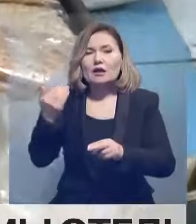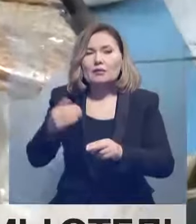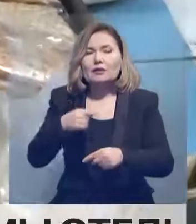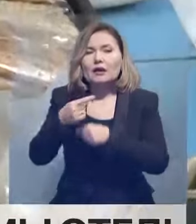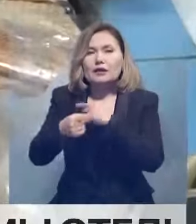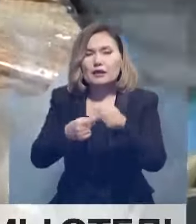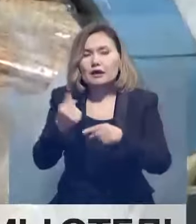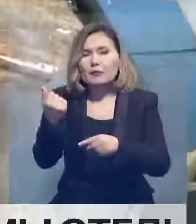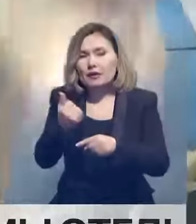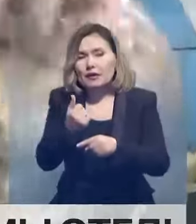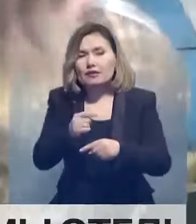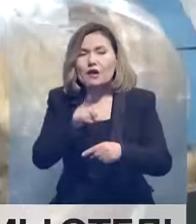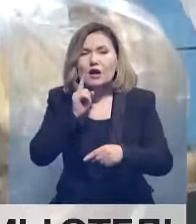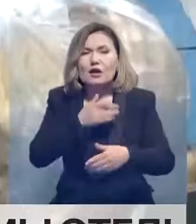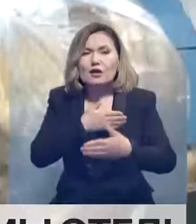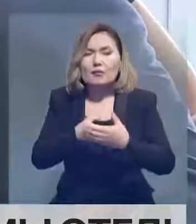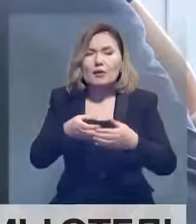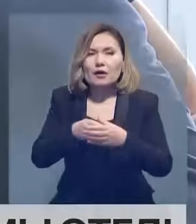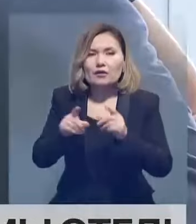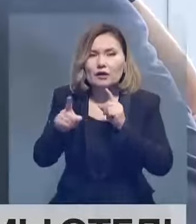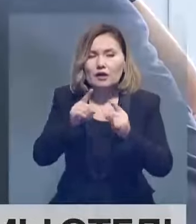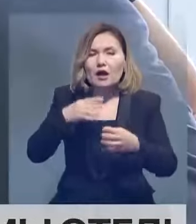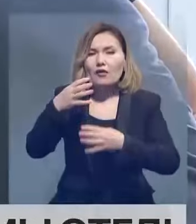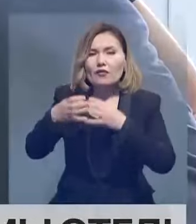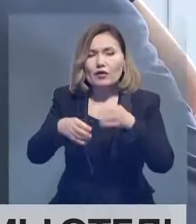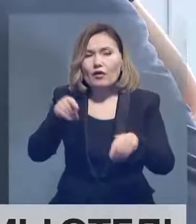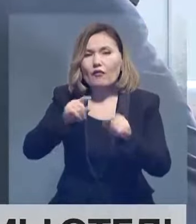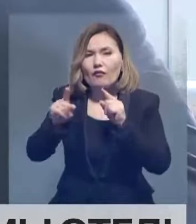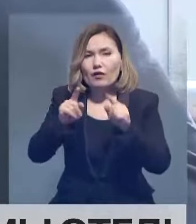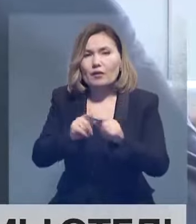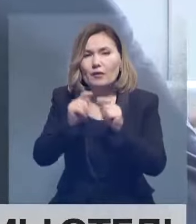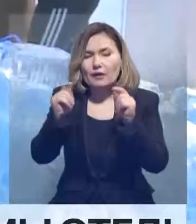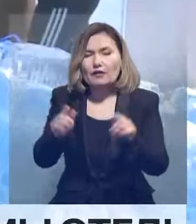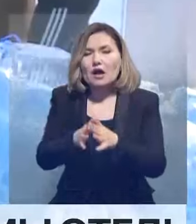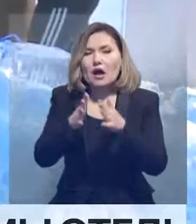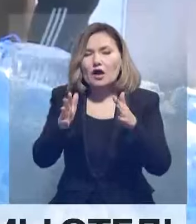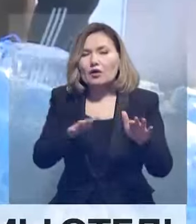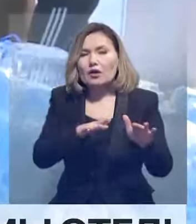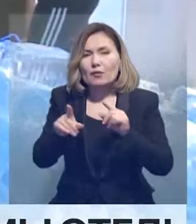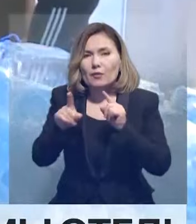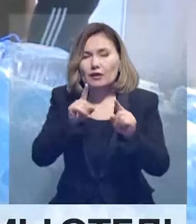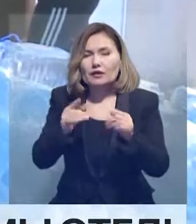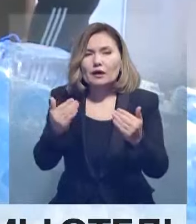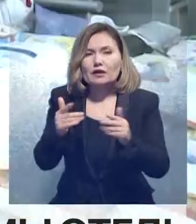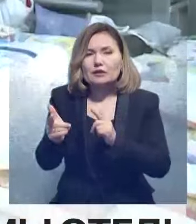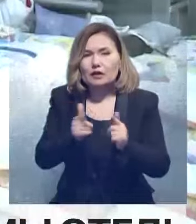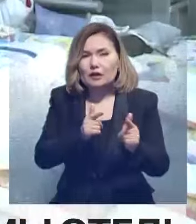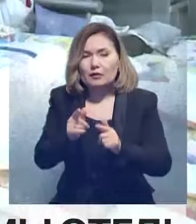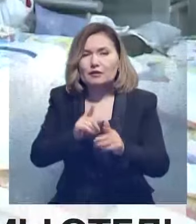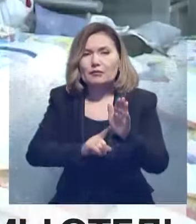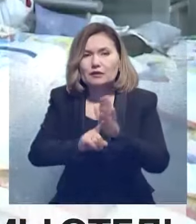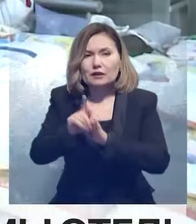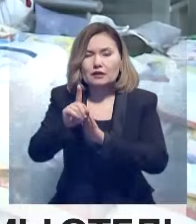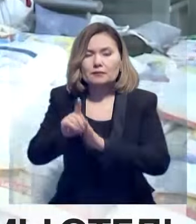келесі аптада волонтерлердің игі ісін ұлықтайтын халықаралық форум өтпек. Ауқымды шараға дайындық жұмыстары қазірден пысықталып